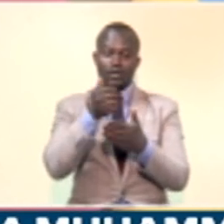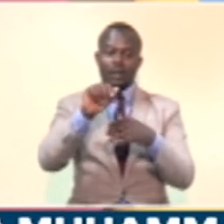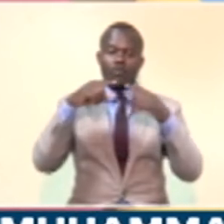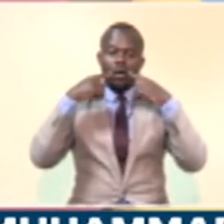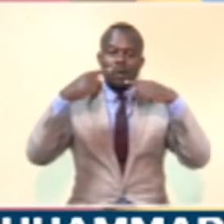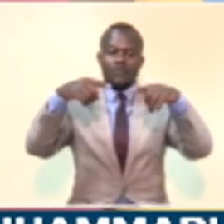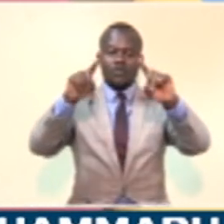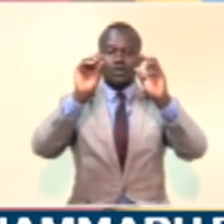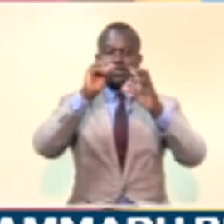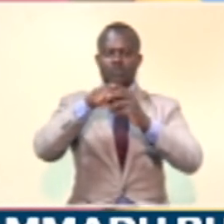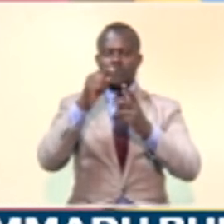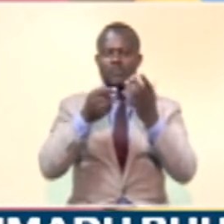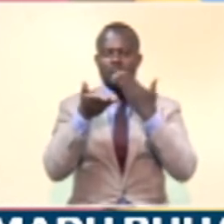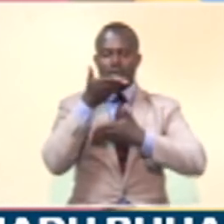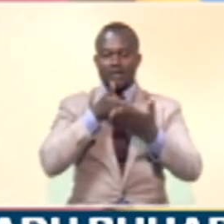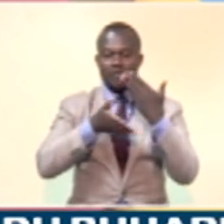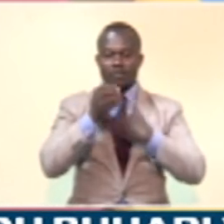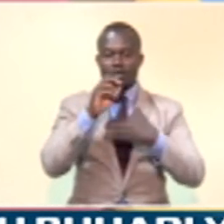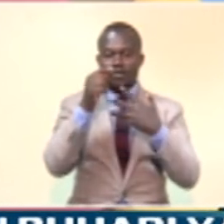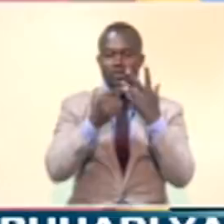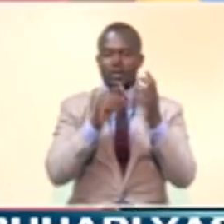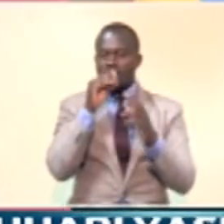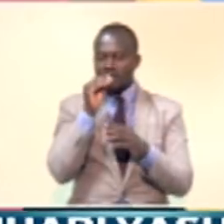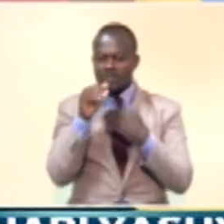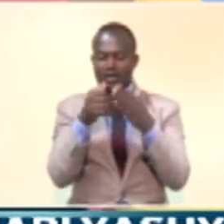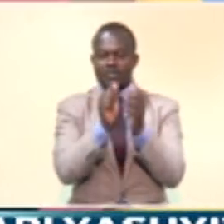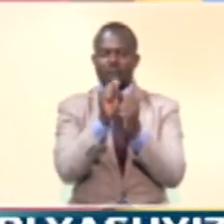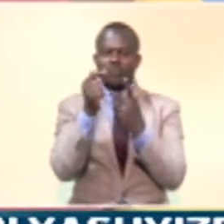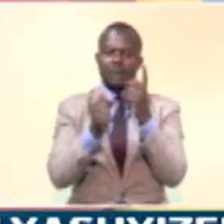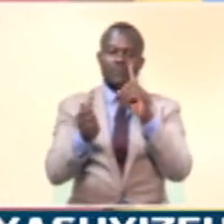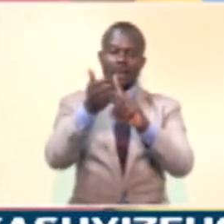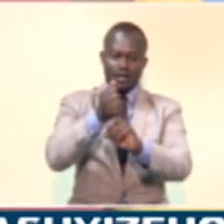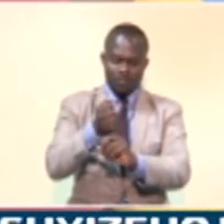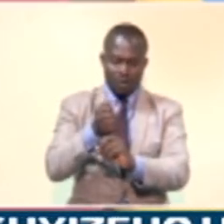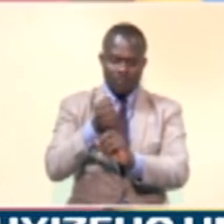kwasohotse mu byaganiriwe cyangwa mu byagiye bivugwa no mu byagezweho.